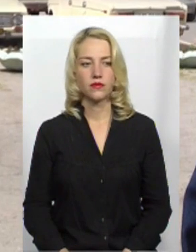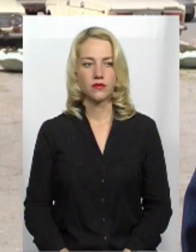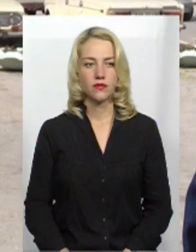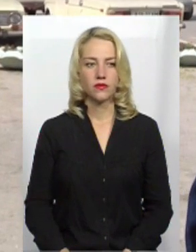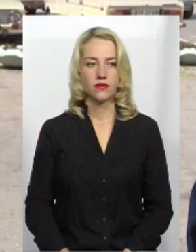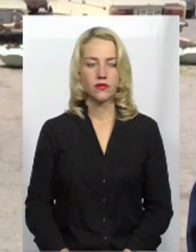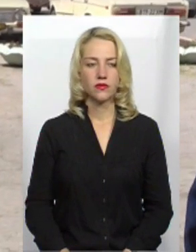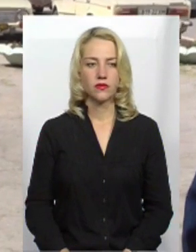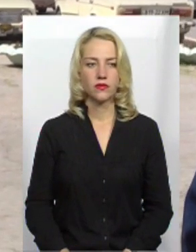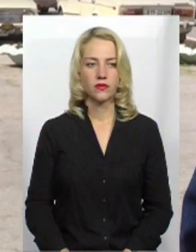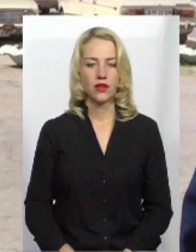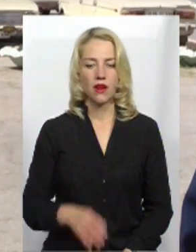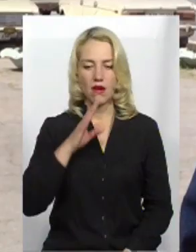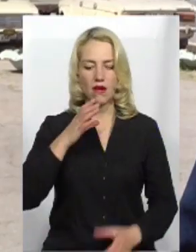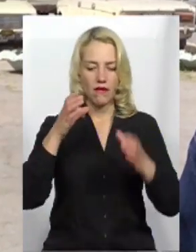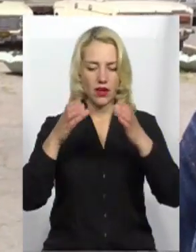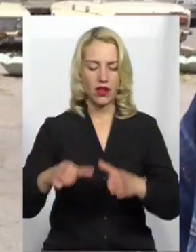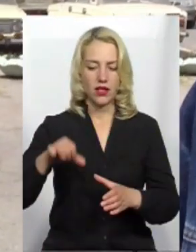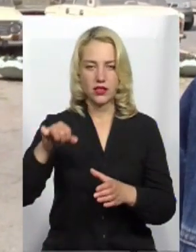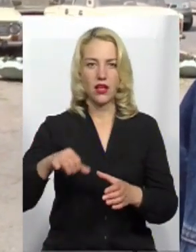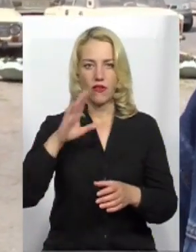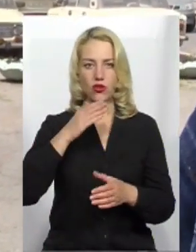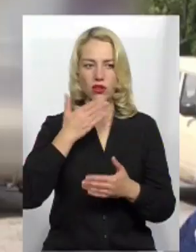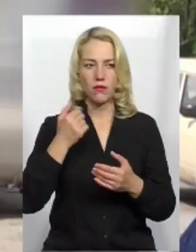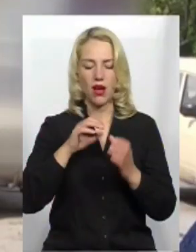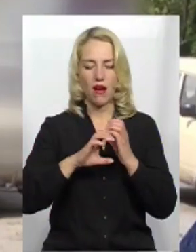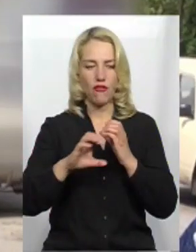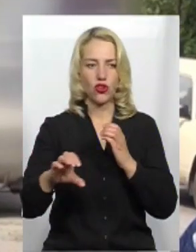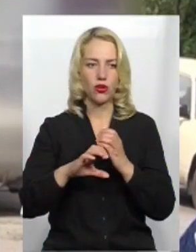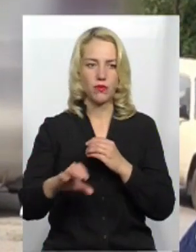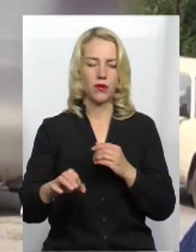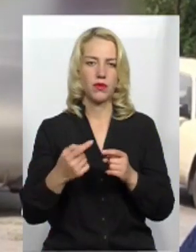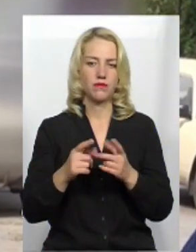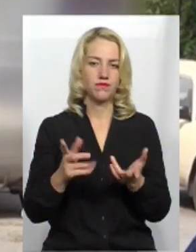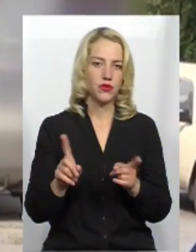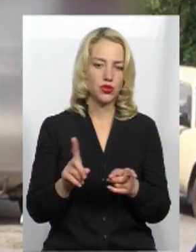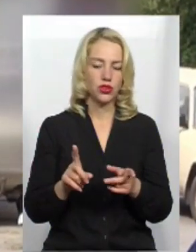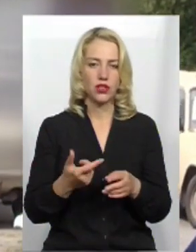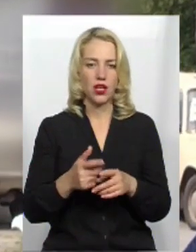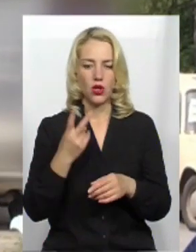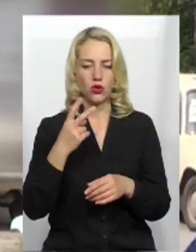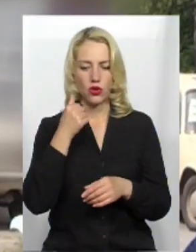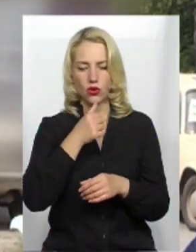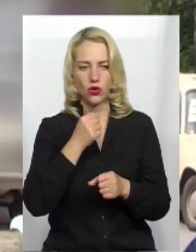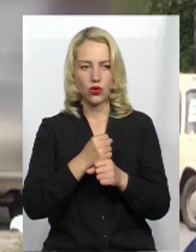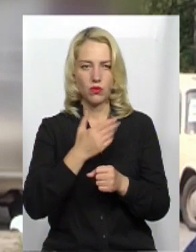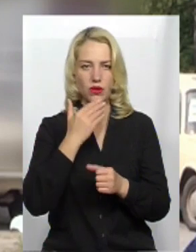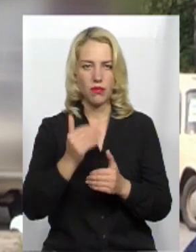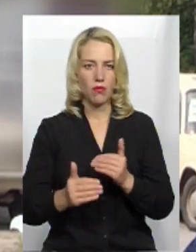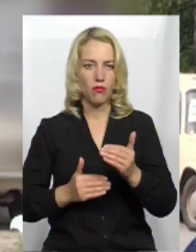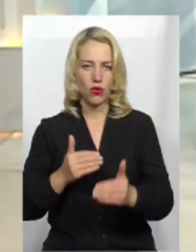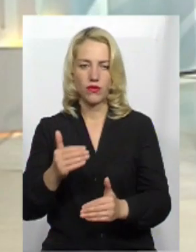В Кирницях води немає, а водопроводи, в даному випадку я з Поплинець, почали щось робити вже другий рік і не продвигається.